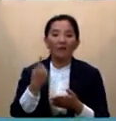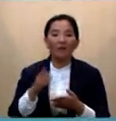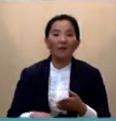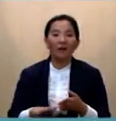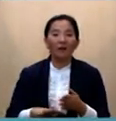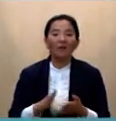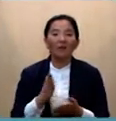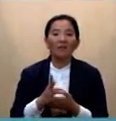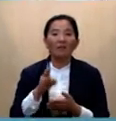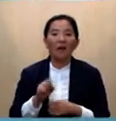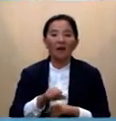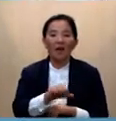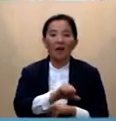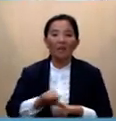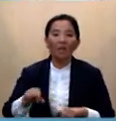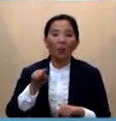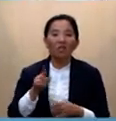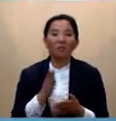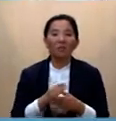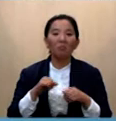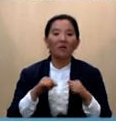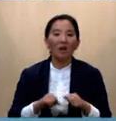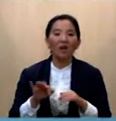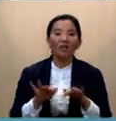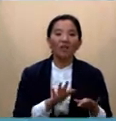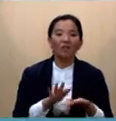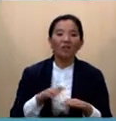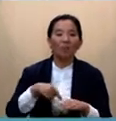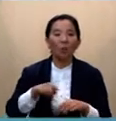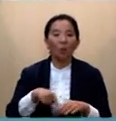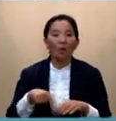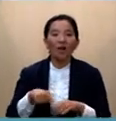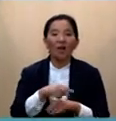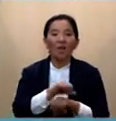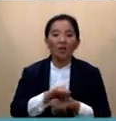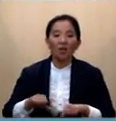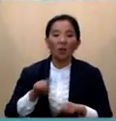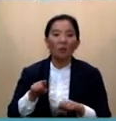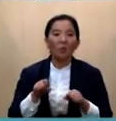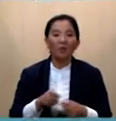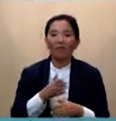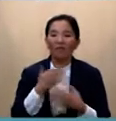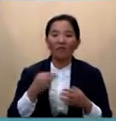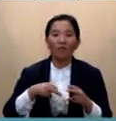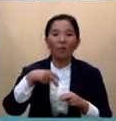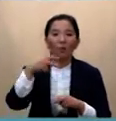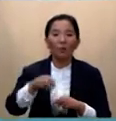должна находиться на линии. Он имеет право двигаться вдоль линии, но не имеет права выбегать